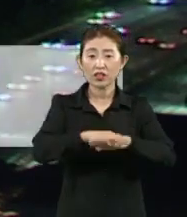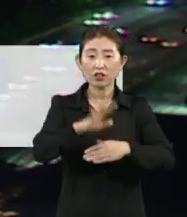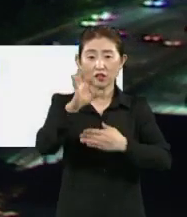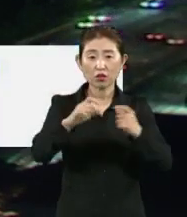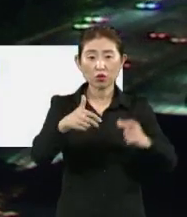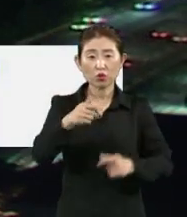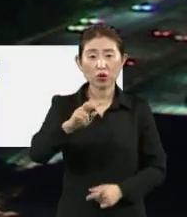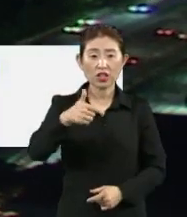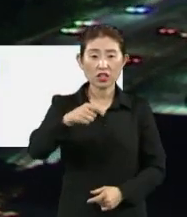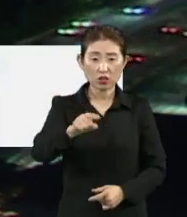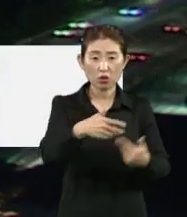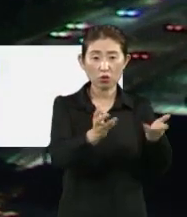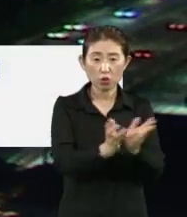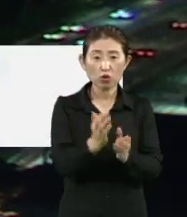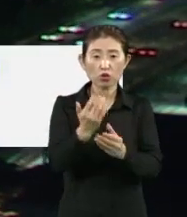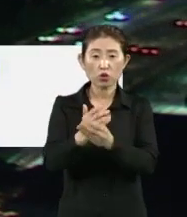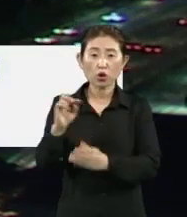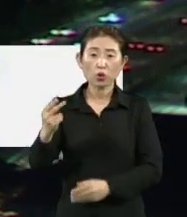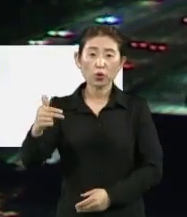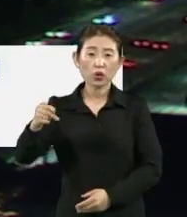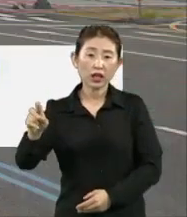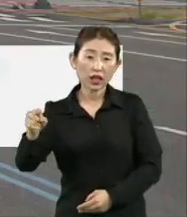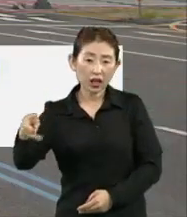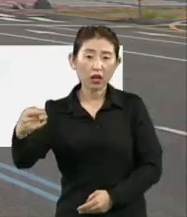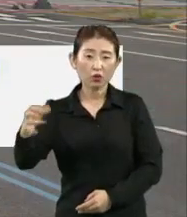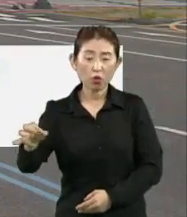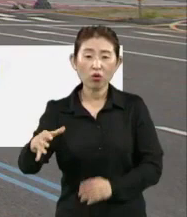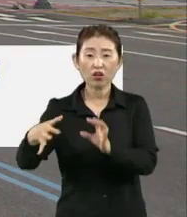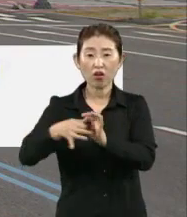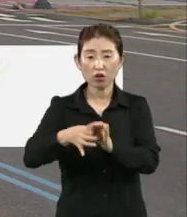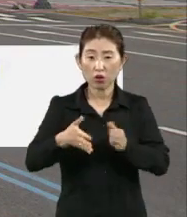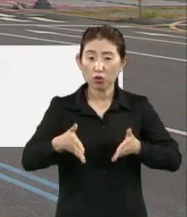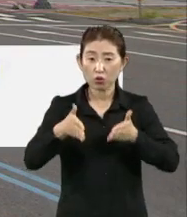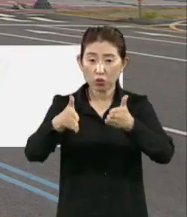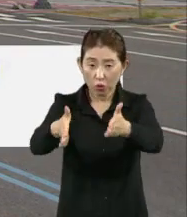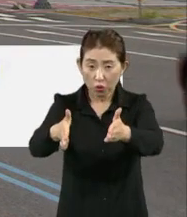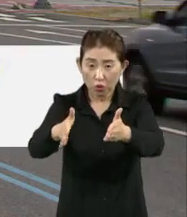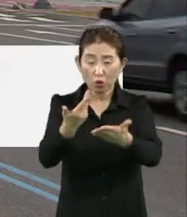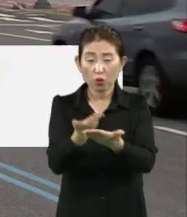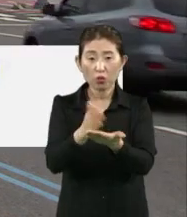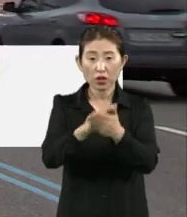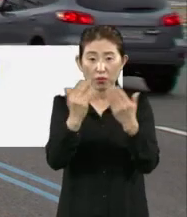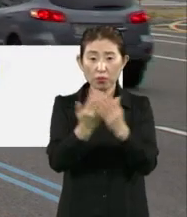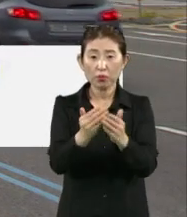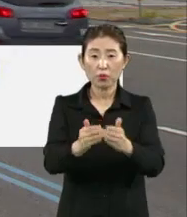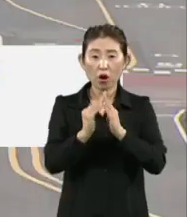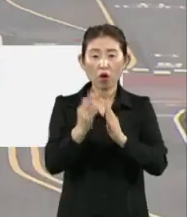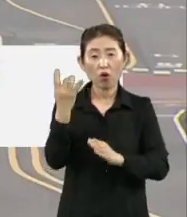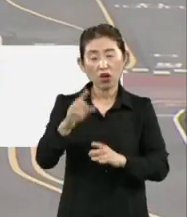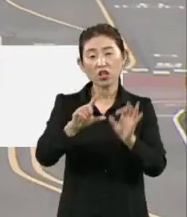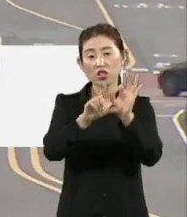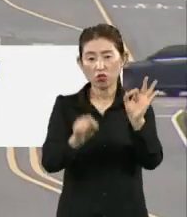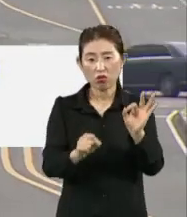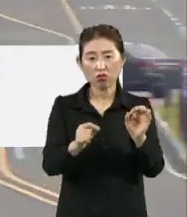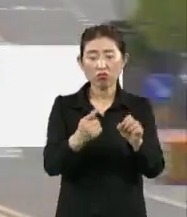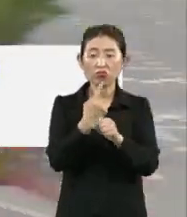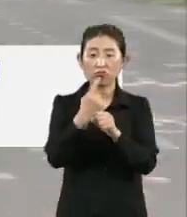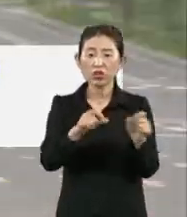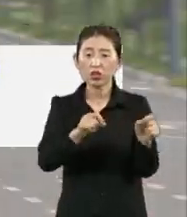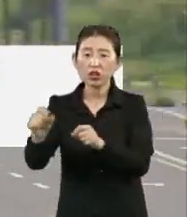대전 서구 관저동과 유성구 용계동 도안신도시를 연결하는 도안대로 공사 완공이 당초 오는 10월에서